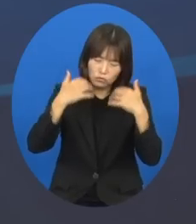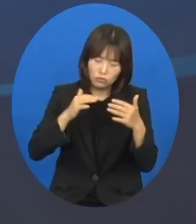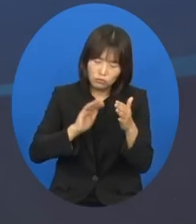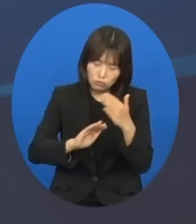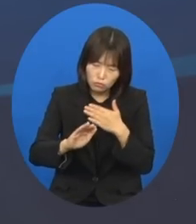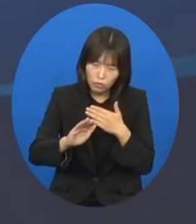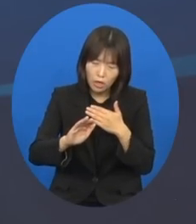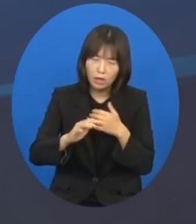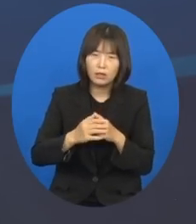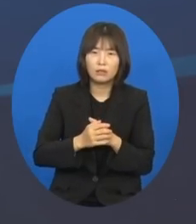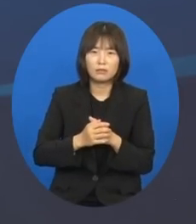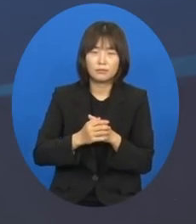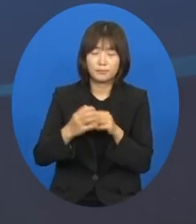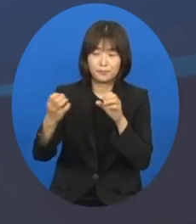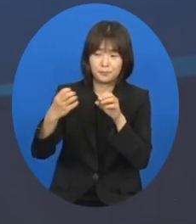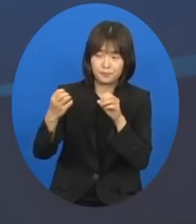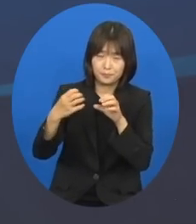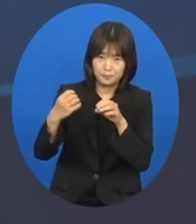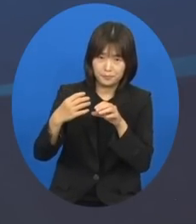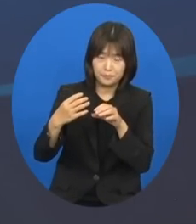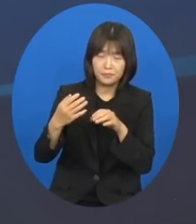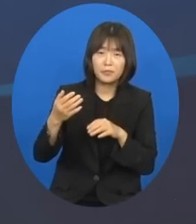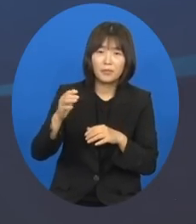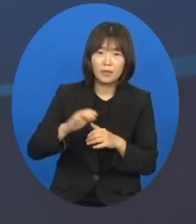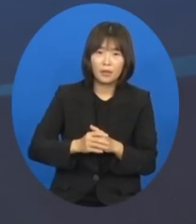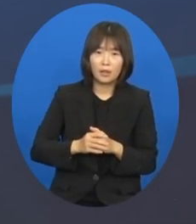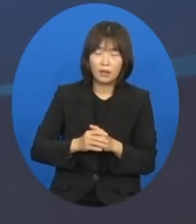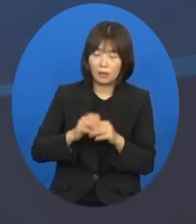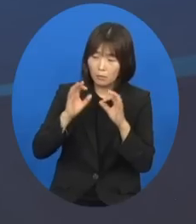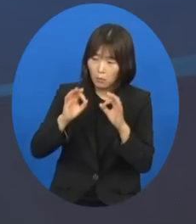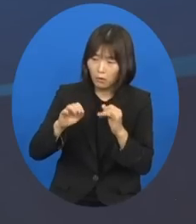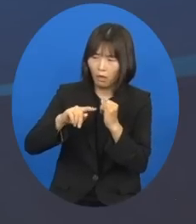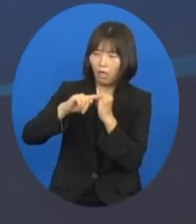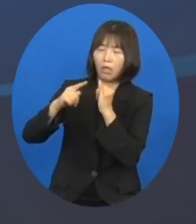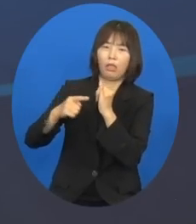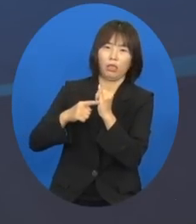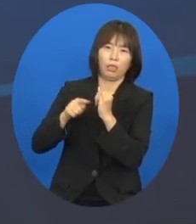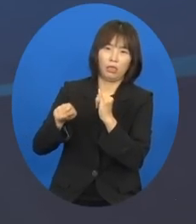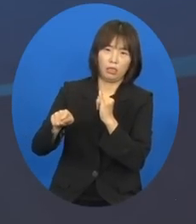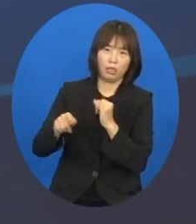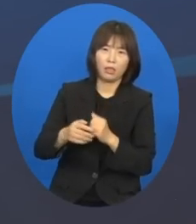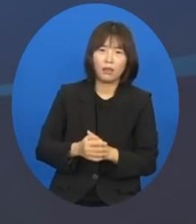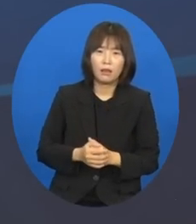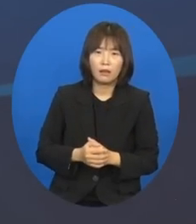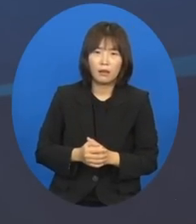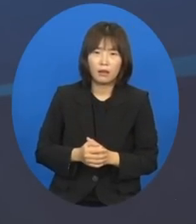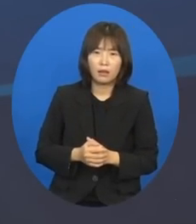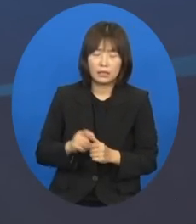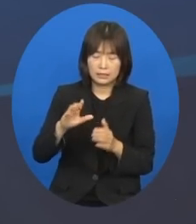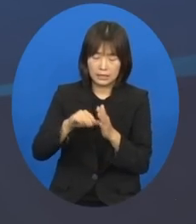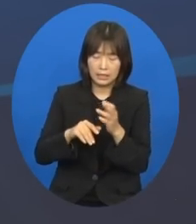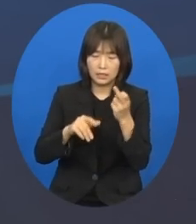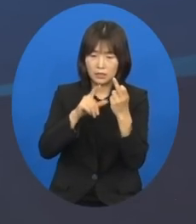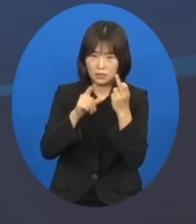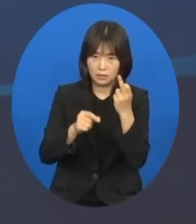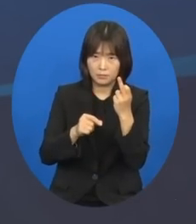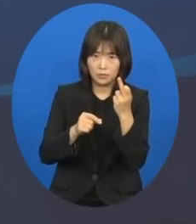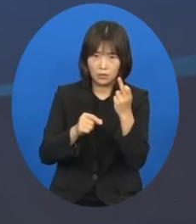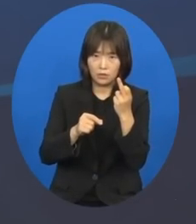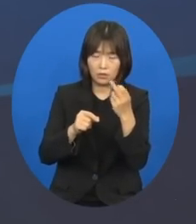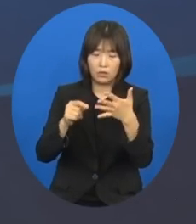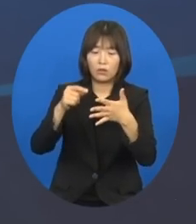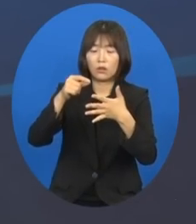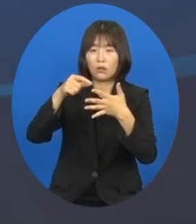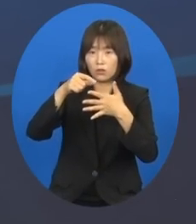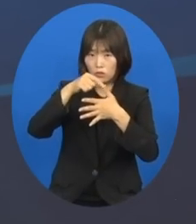시작하는데 보니까 배가 이만큼 불러왔어요 그때가 12월 달 첫 주였는데 아기